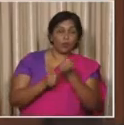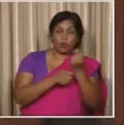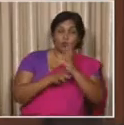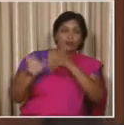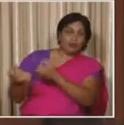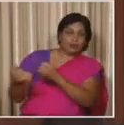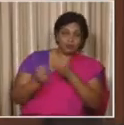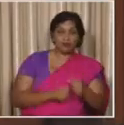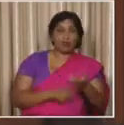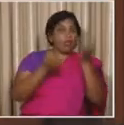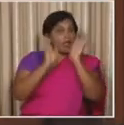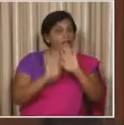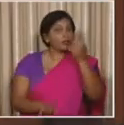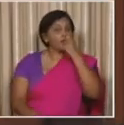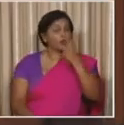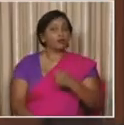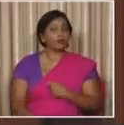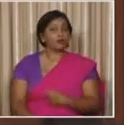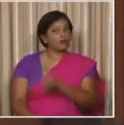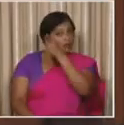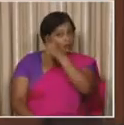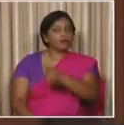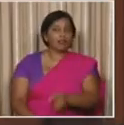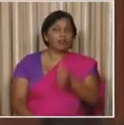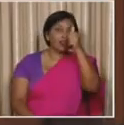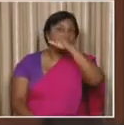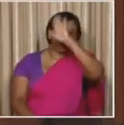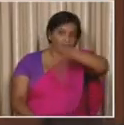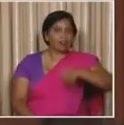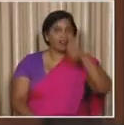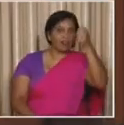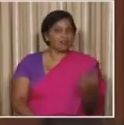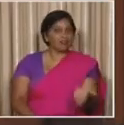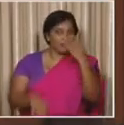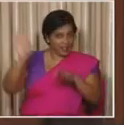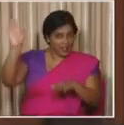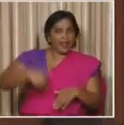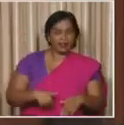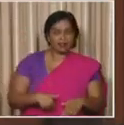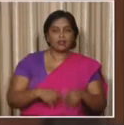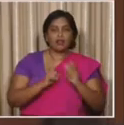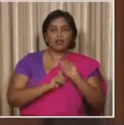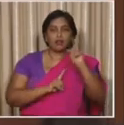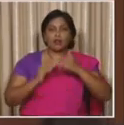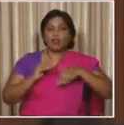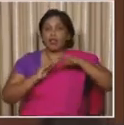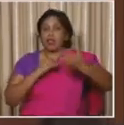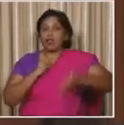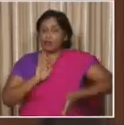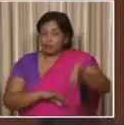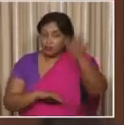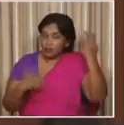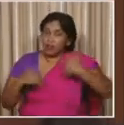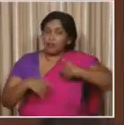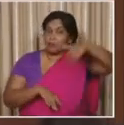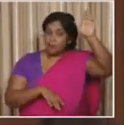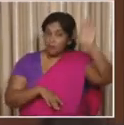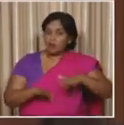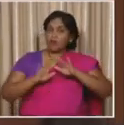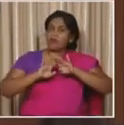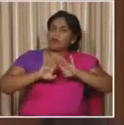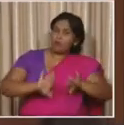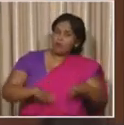වළක්වලා මෙතුම අවසාන වශයෙන් කියලිවේ තමුසේ එනවා මෙතන ලිෆ්ට් එක ගාවට දැන් කියලා එතකොට මේ පාර්ලිමේන්තුවේ මං එළියට යනකොට හරි එනකොට හරි මට මොන